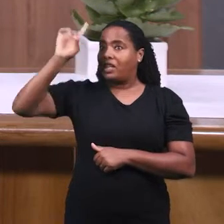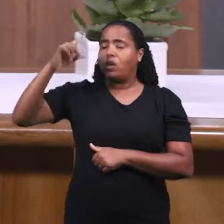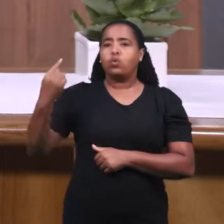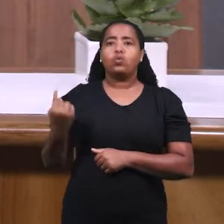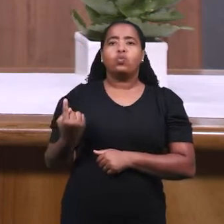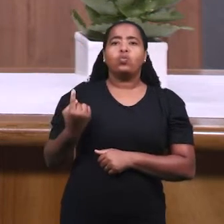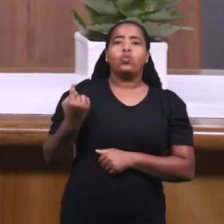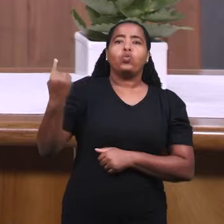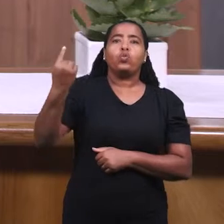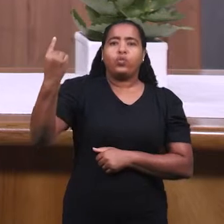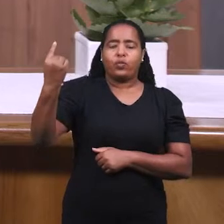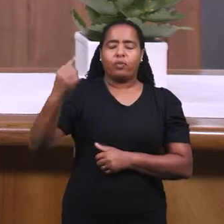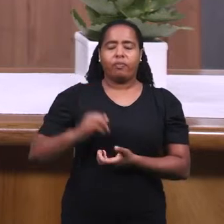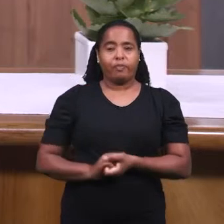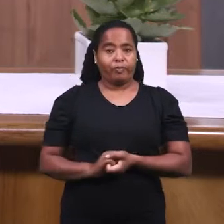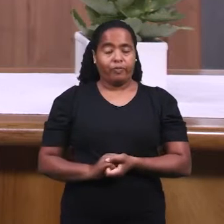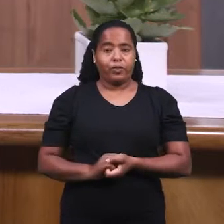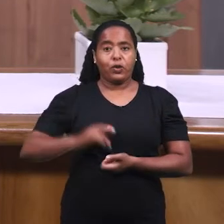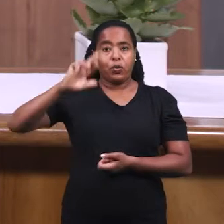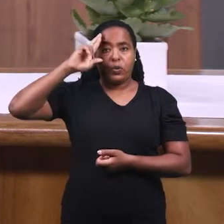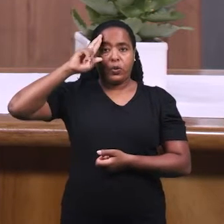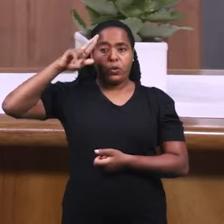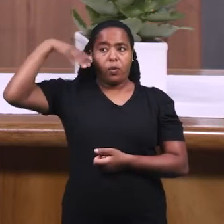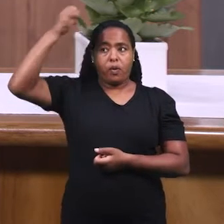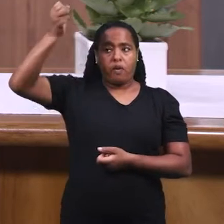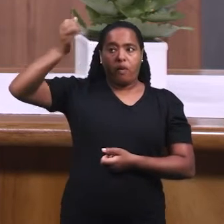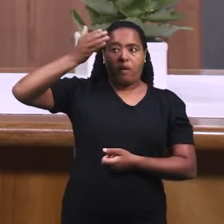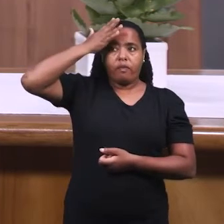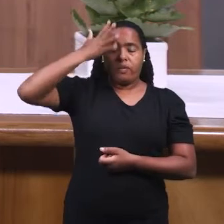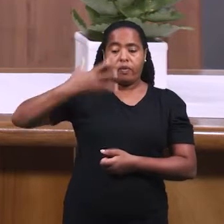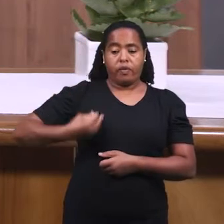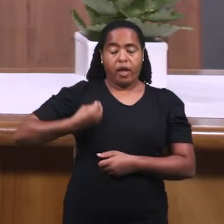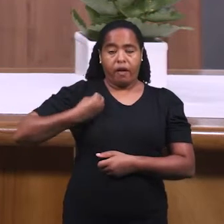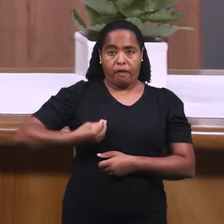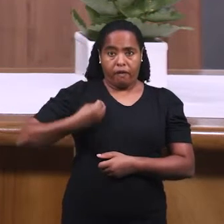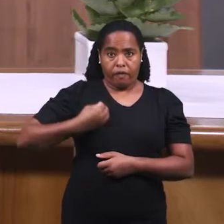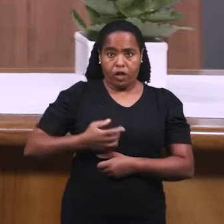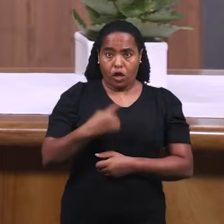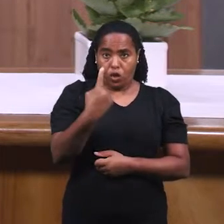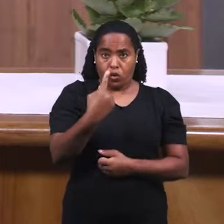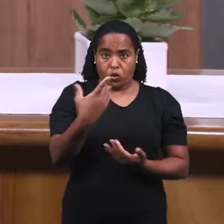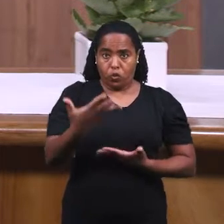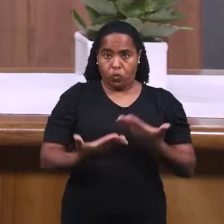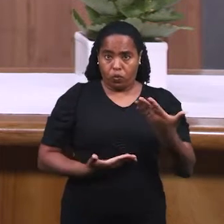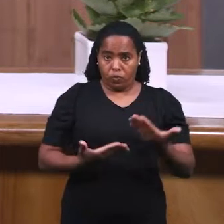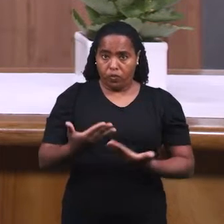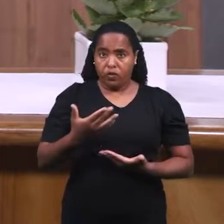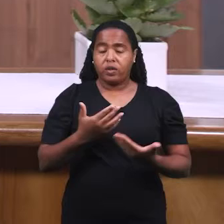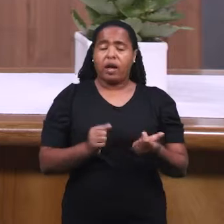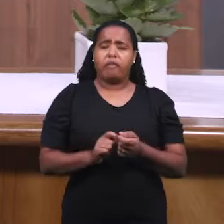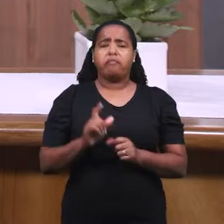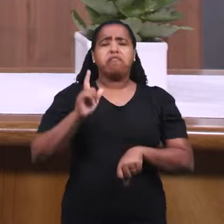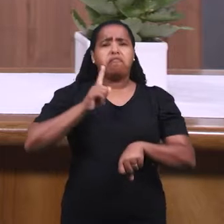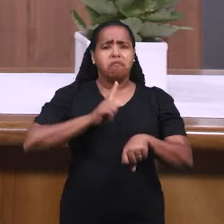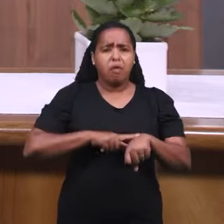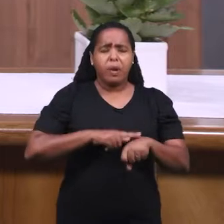другого, кроме Тебя. Этот псалом Господь открыл слуги одному в один трудный